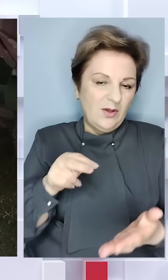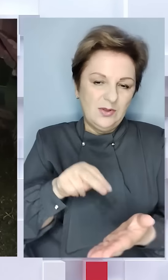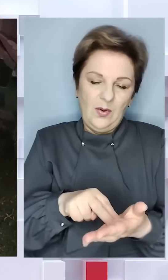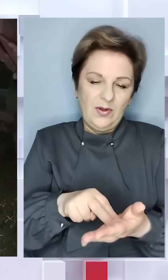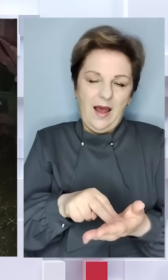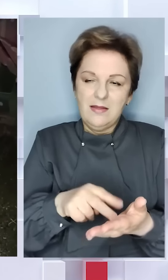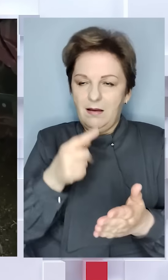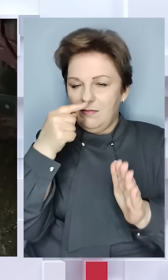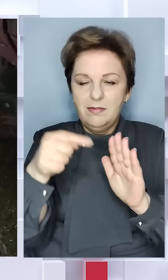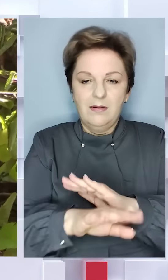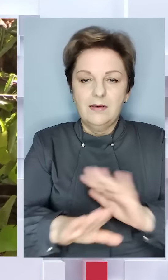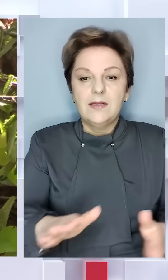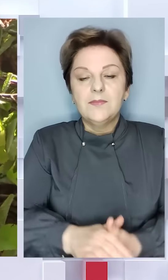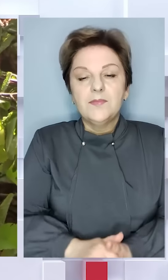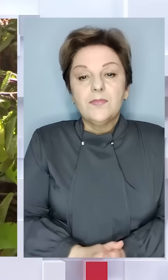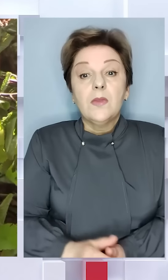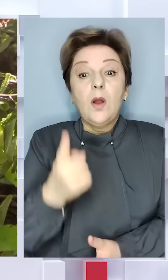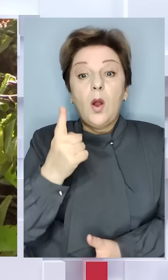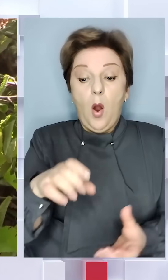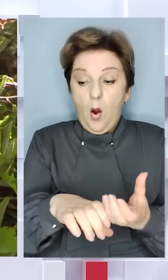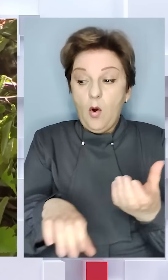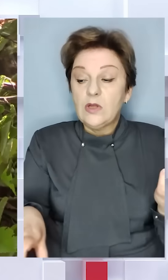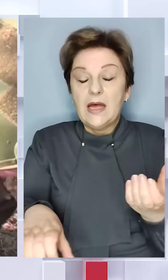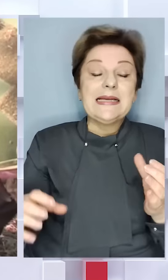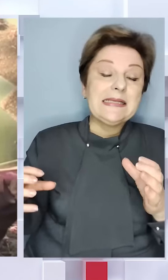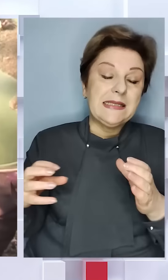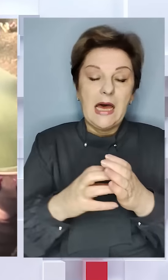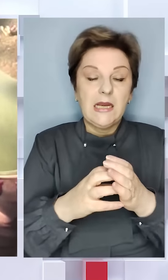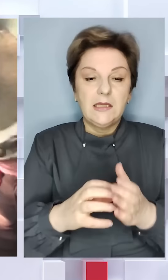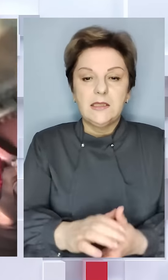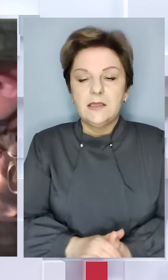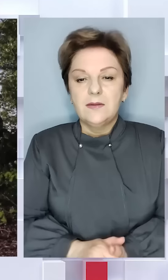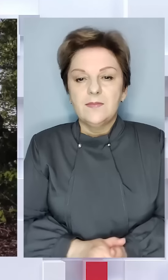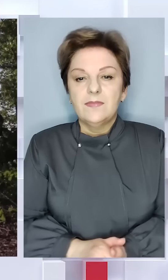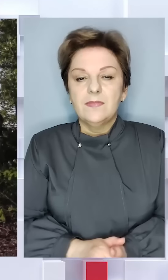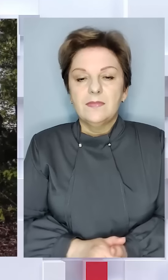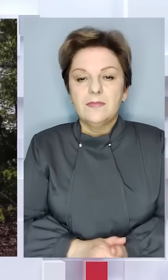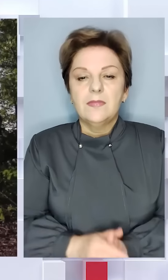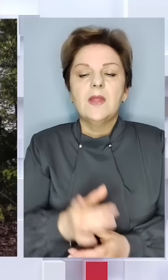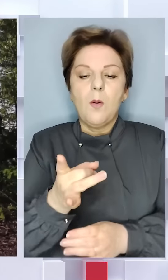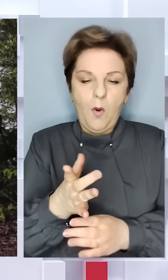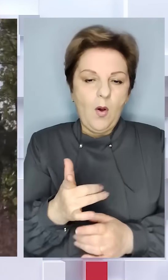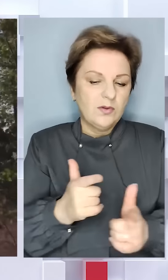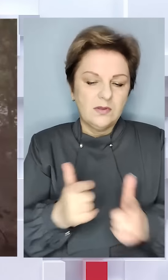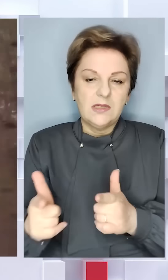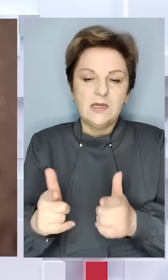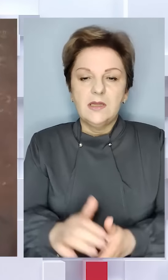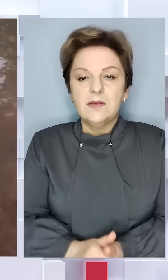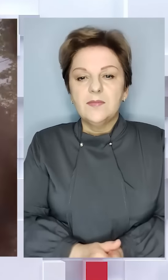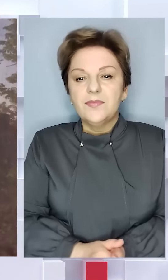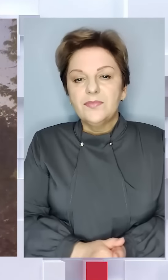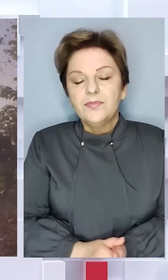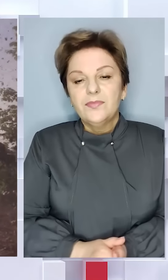характерники. Один снаряд зарядити. Гармата! Постріл!